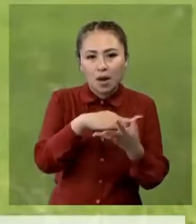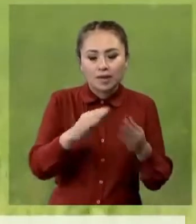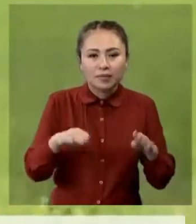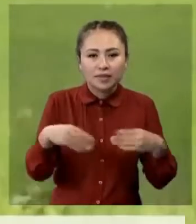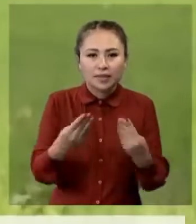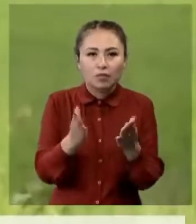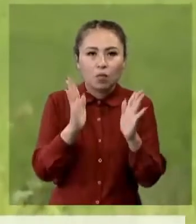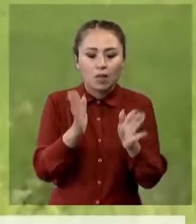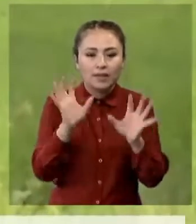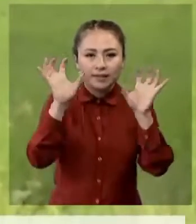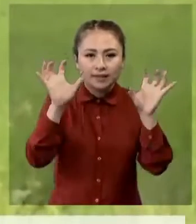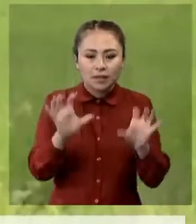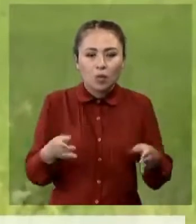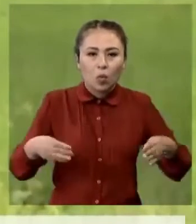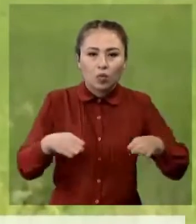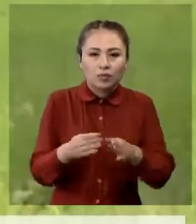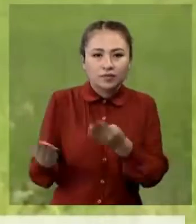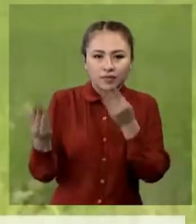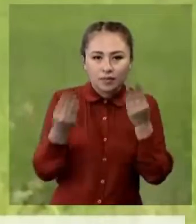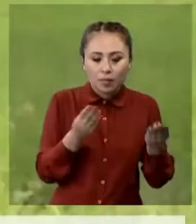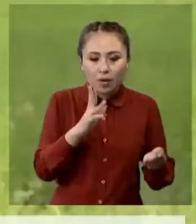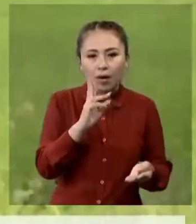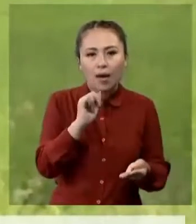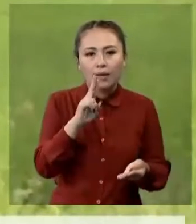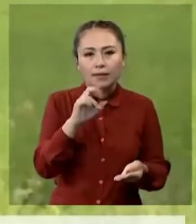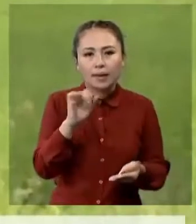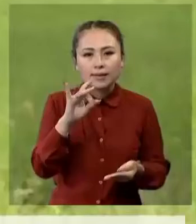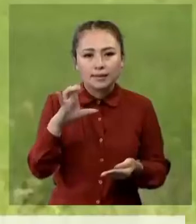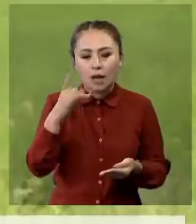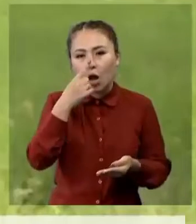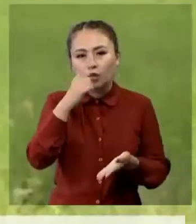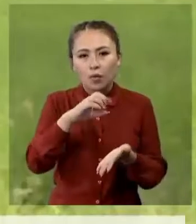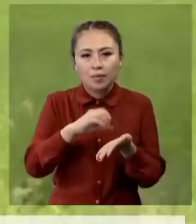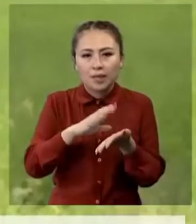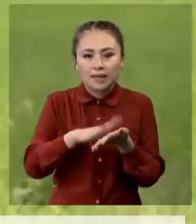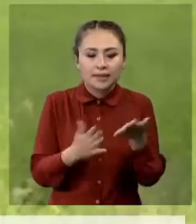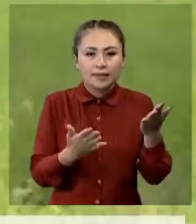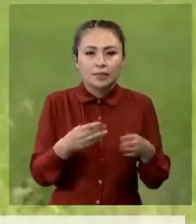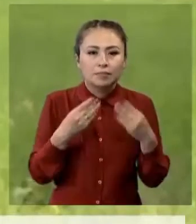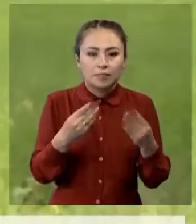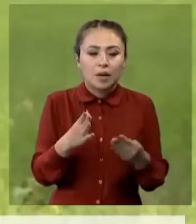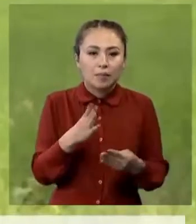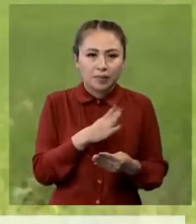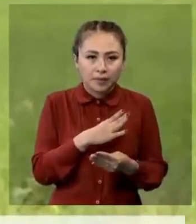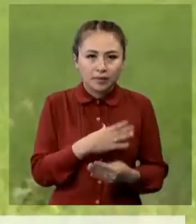отыратын болады. Заңға осындай мынандай ұсыныс енсе, кадастрлық нөмірлер жаңағы былай берілсе деген сияқты біраз ұсыныстарын беріп жатыр.